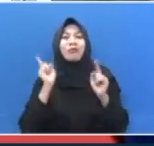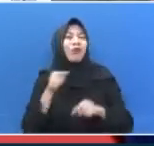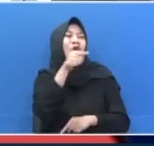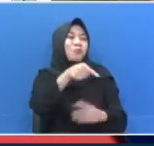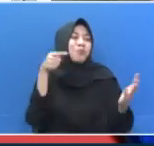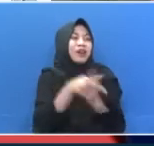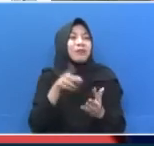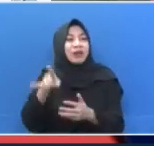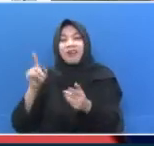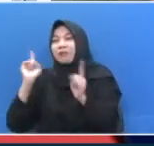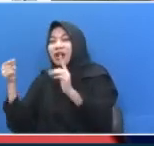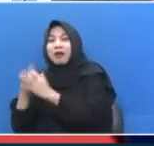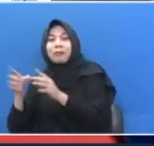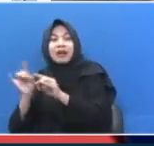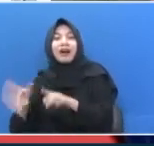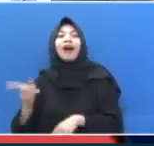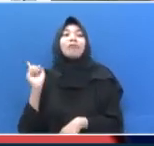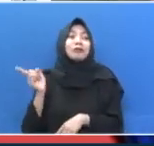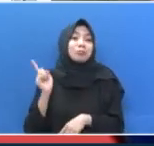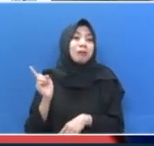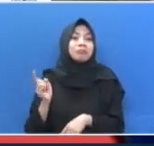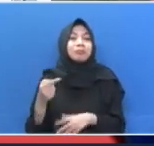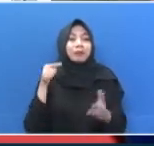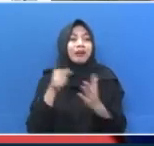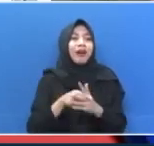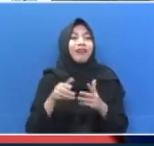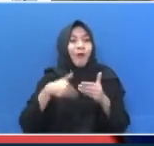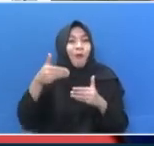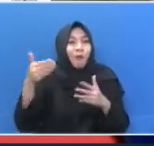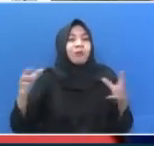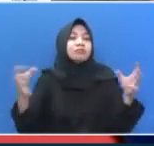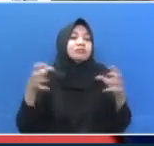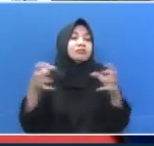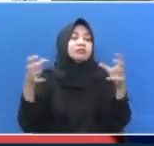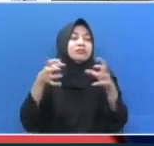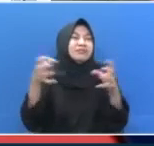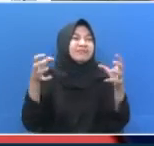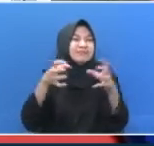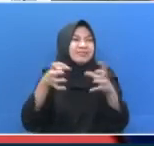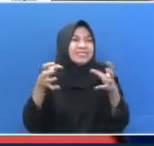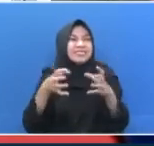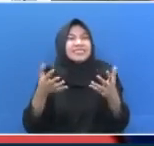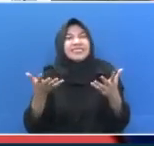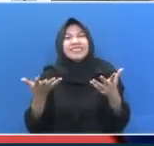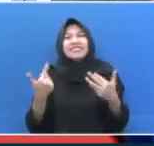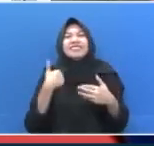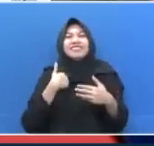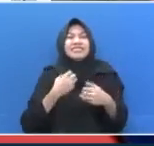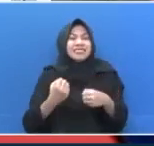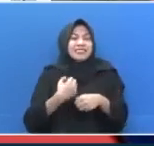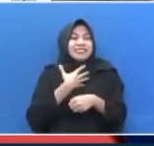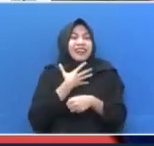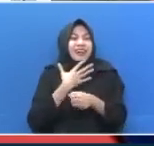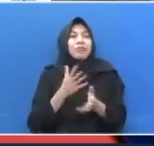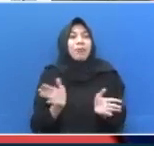kemudian dibongkar hanya karena perbedaan politik yang menurut saya itu sangat tidak elok dan tidak nyaman buat